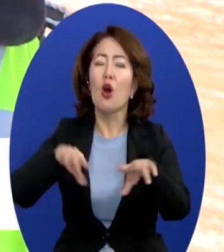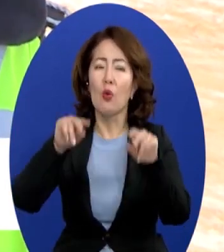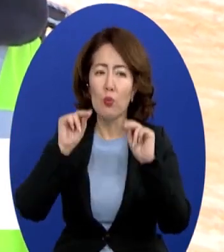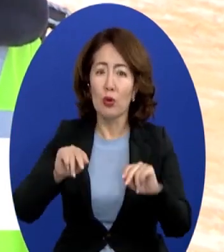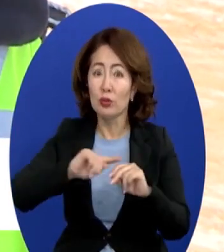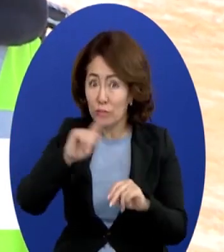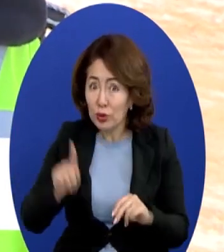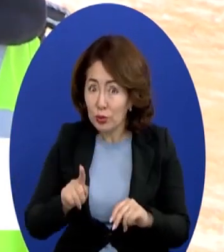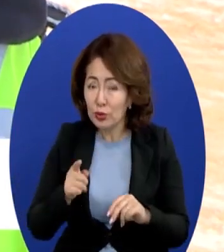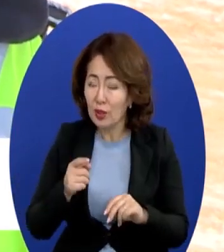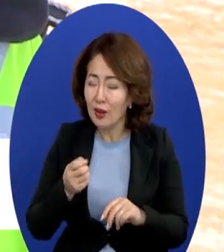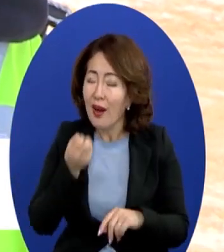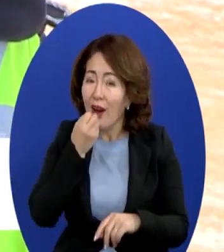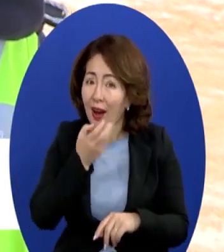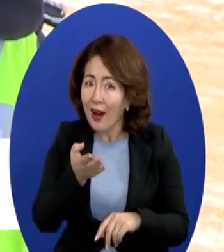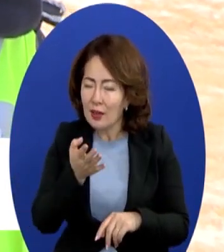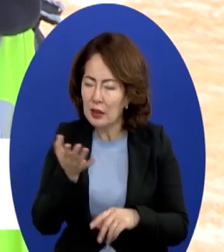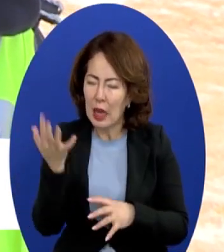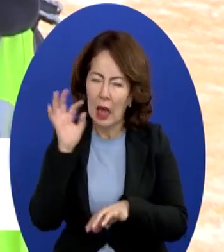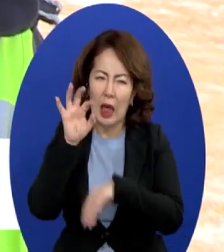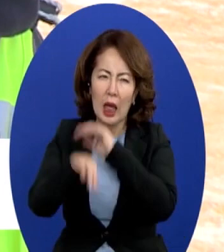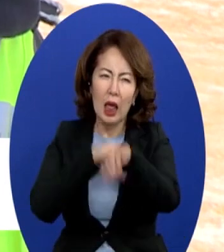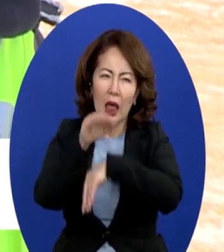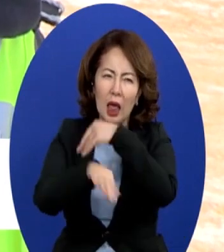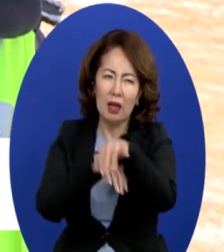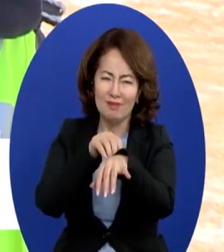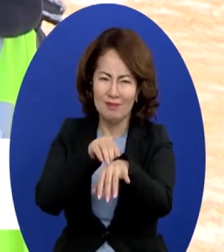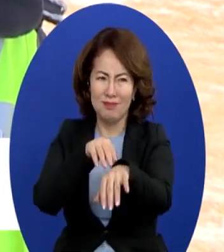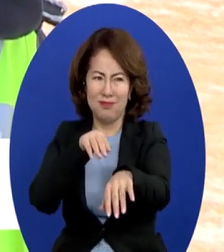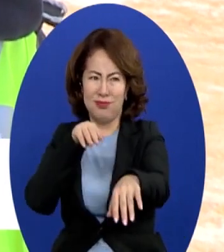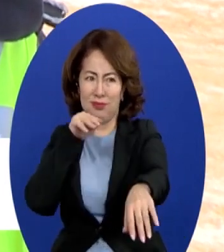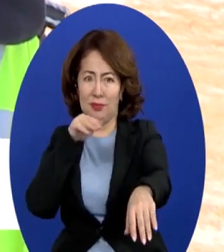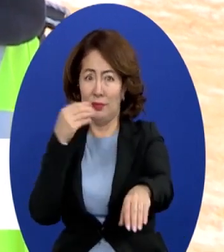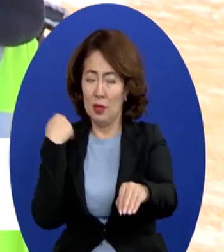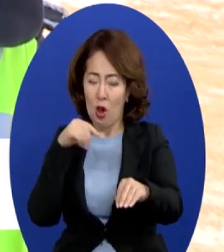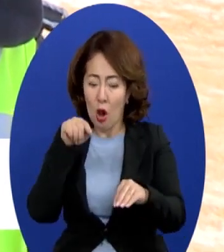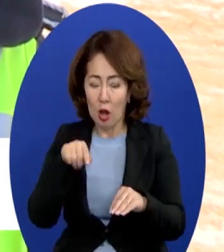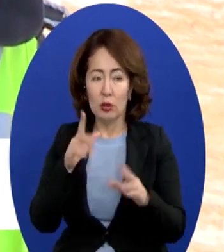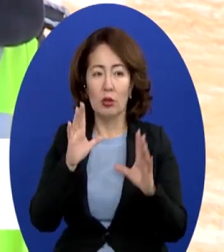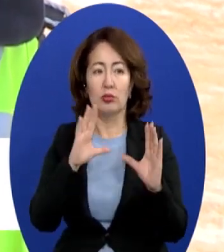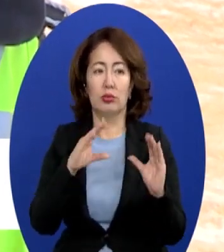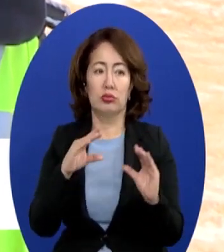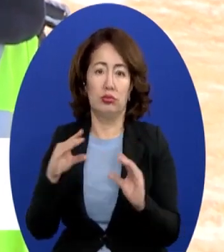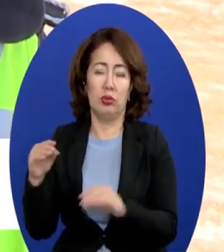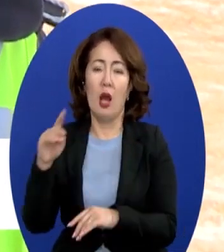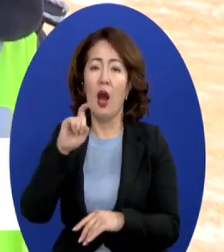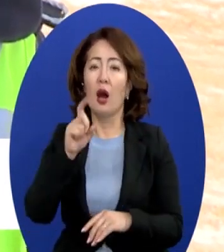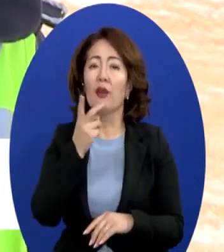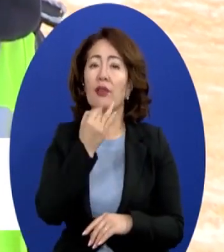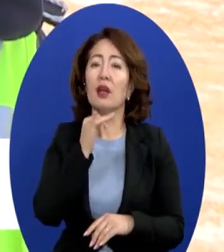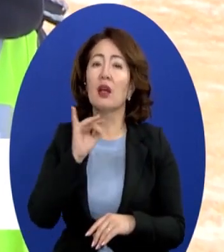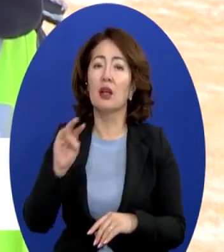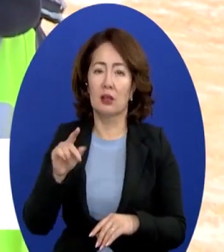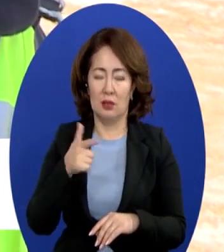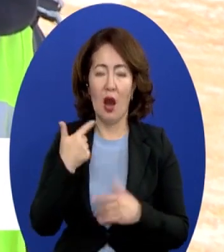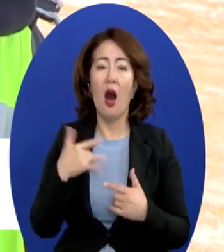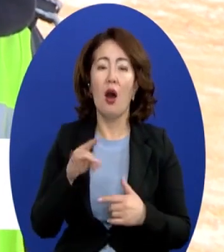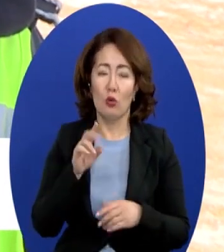нэгсийг өгөөд явах тухай үед бол ачаалттай байсан. Одоо бол ерөнхийдөө бас эргээд хэвийн байдалтай шилжүүл гайгүй болсон байна. Аа